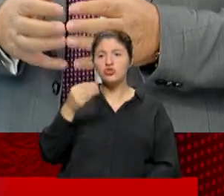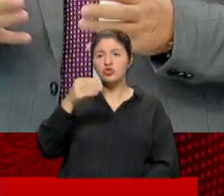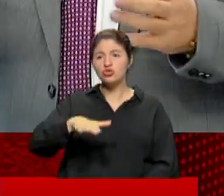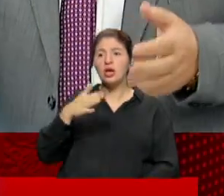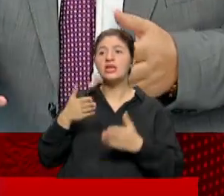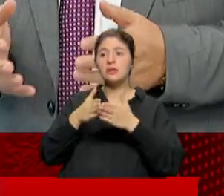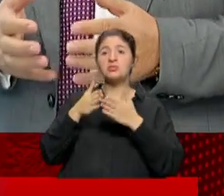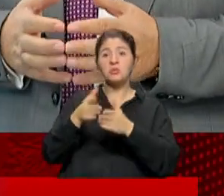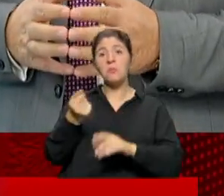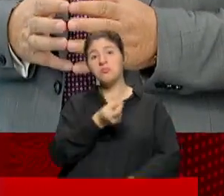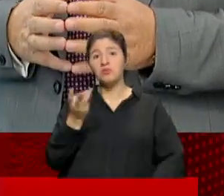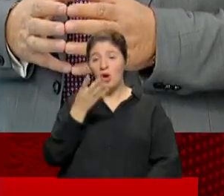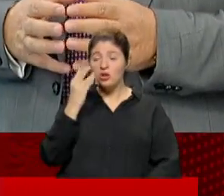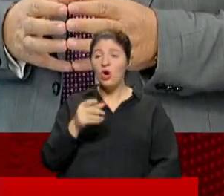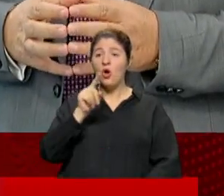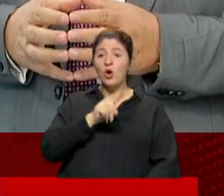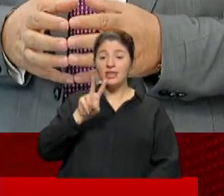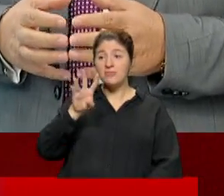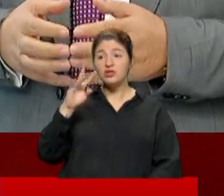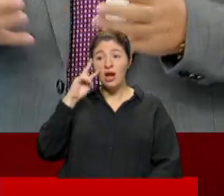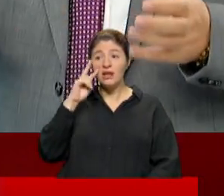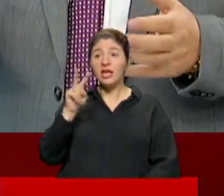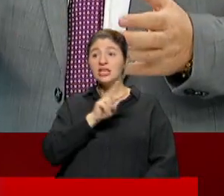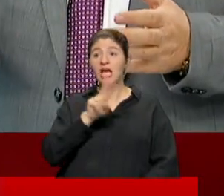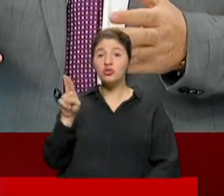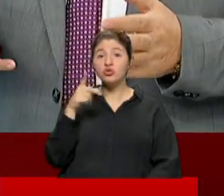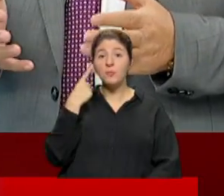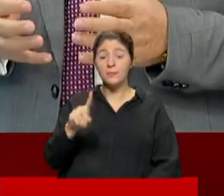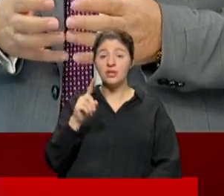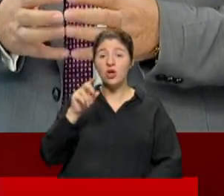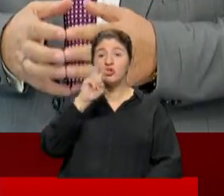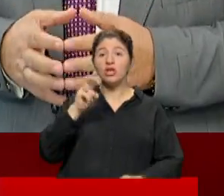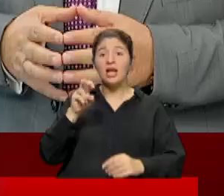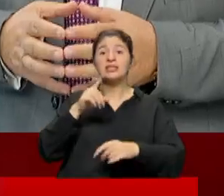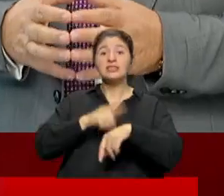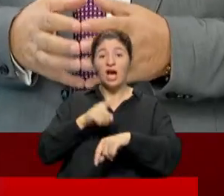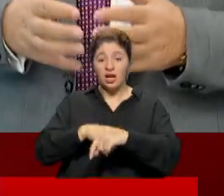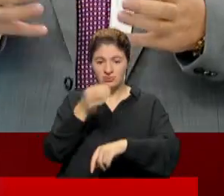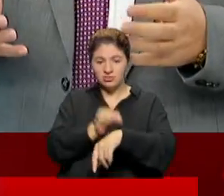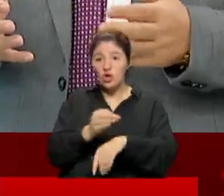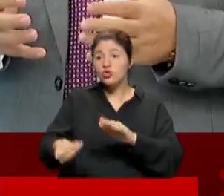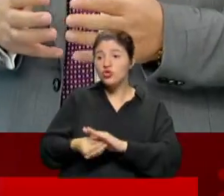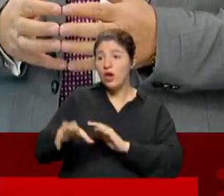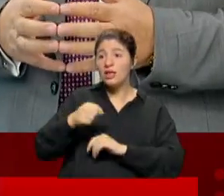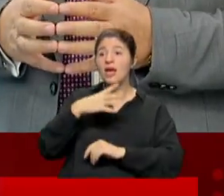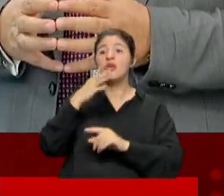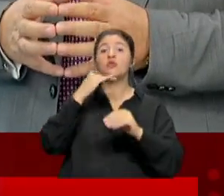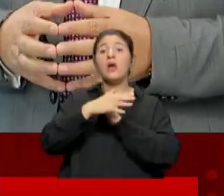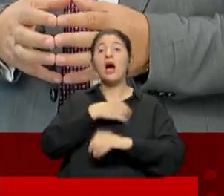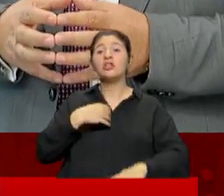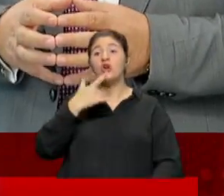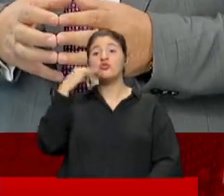gemicikleri olanlar 17-2 Aralık'ta 700.000 dolarlık saati rüşvet diye alanlar milletin anasına küfreden